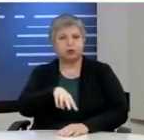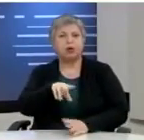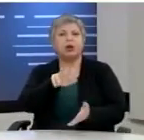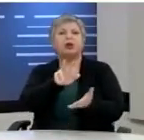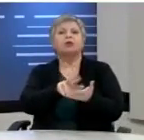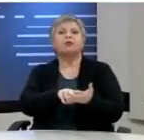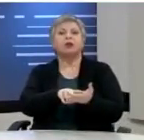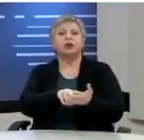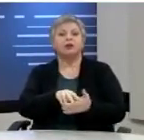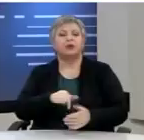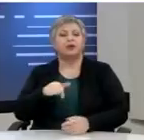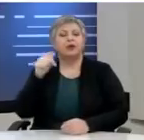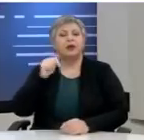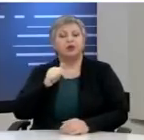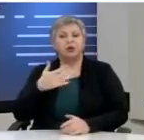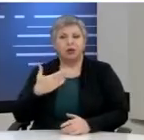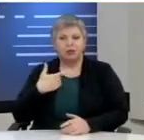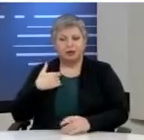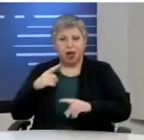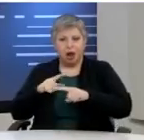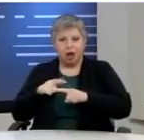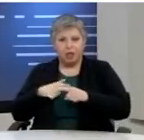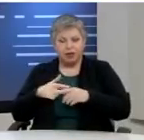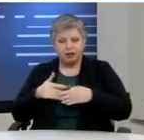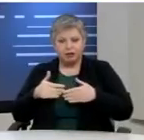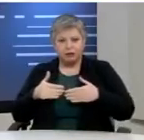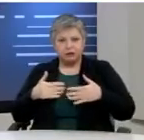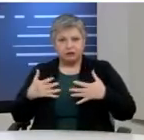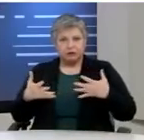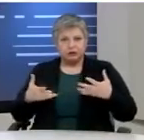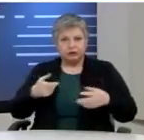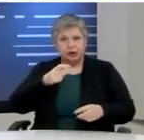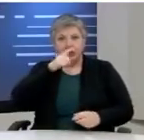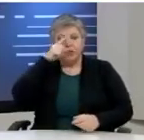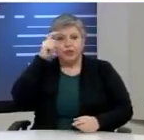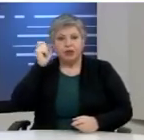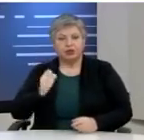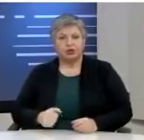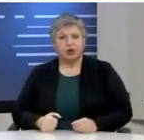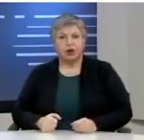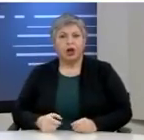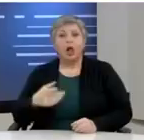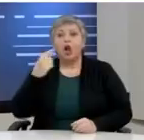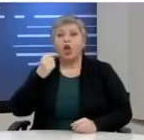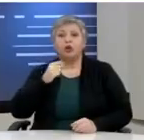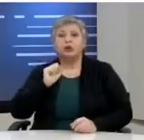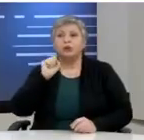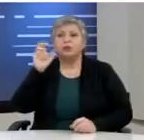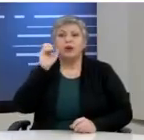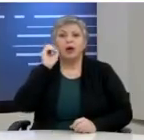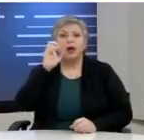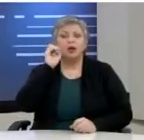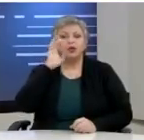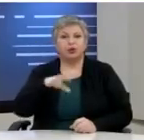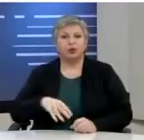επιδεινώθηκε σημαντικά η διαπραγματευτική θέση της χώρας μας. Στα μάτια της διεθνούς κοινής γνώμης